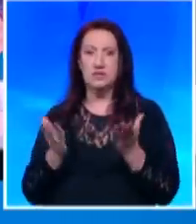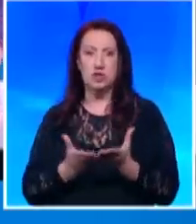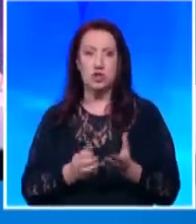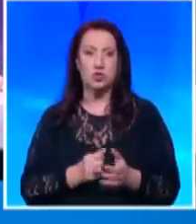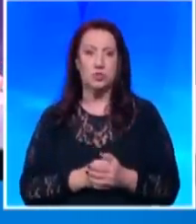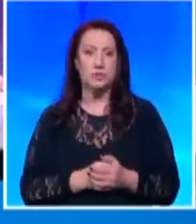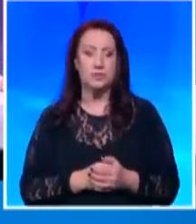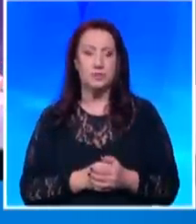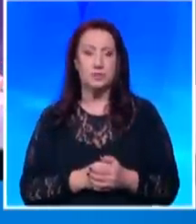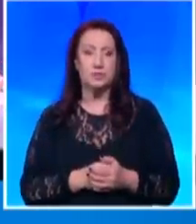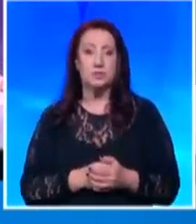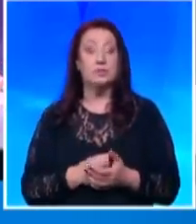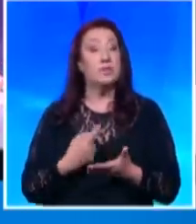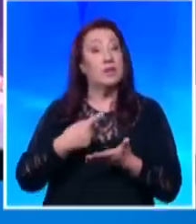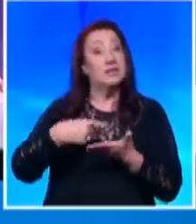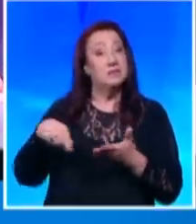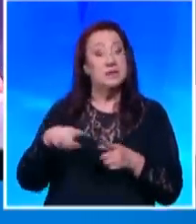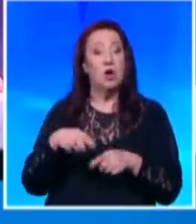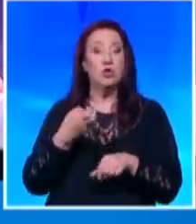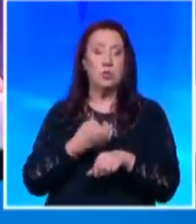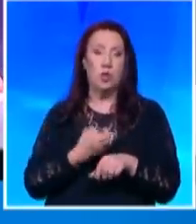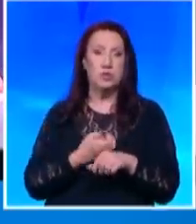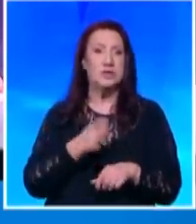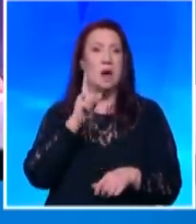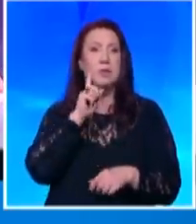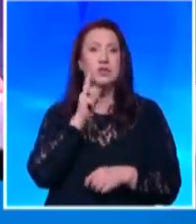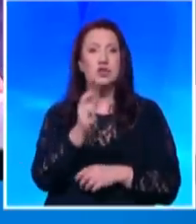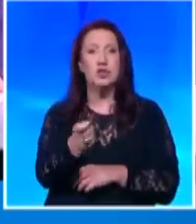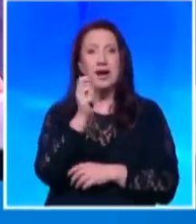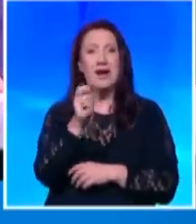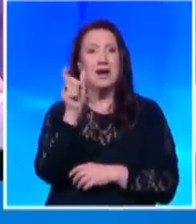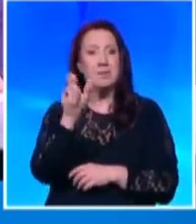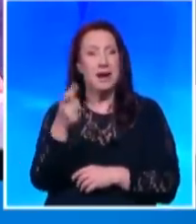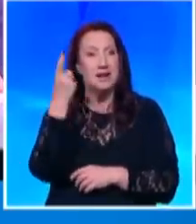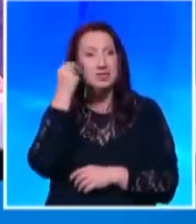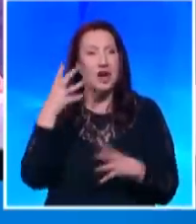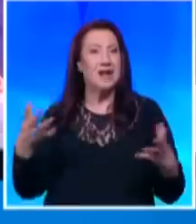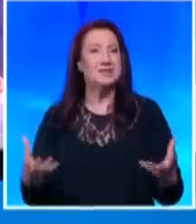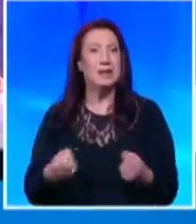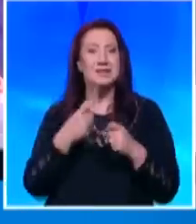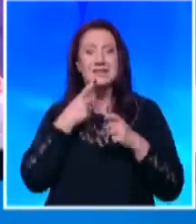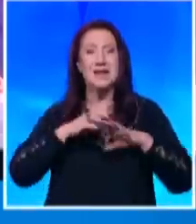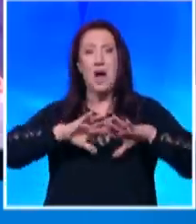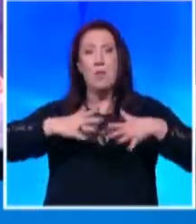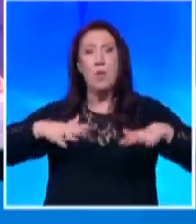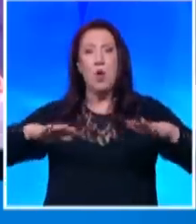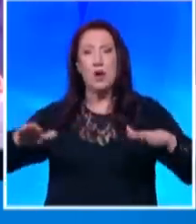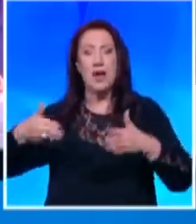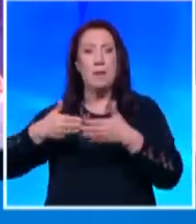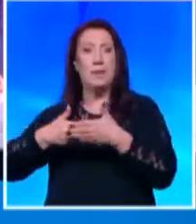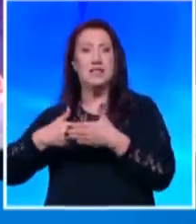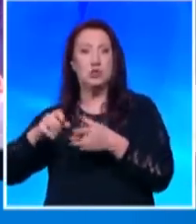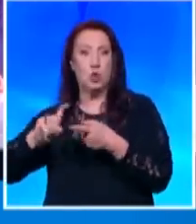Изписаха от болница рибария, който беше спасен в морето край Китен вчера. Само пред BTV мъжът разказва за